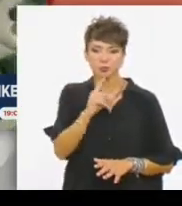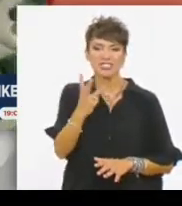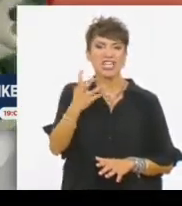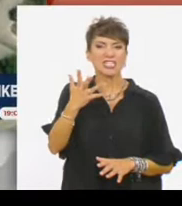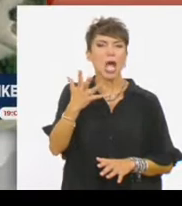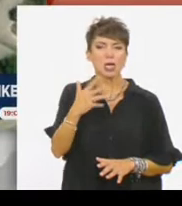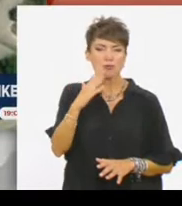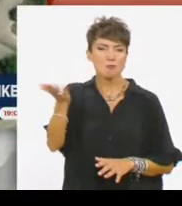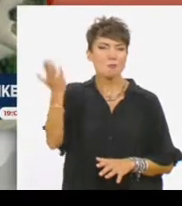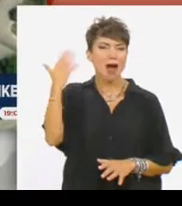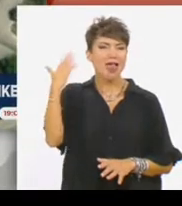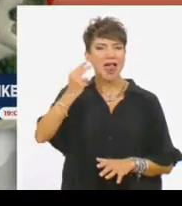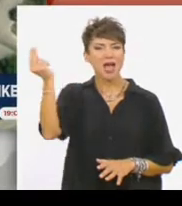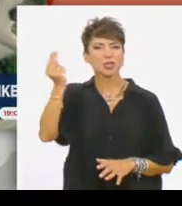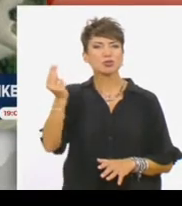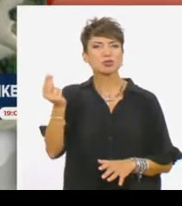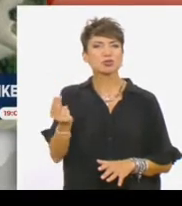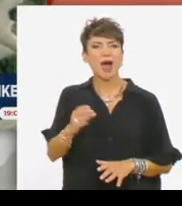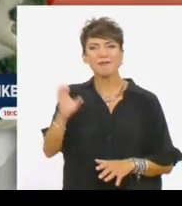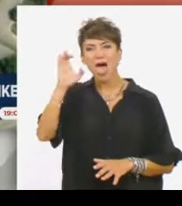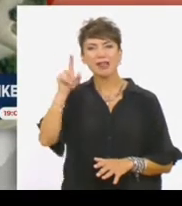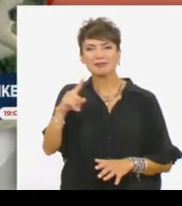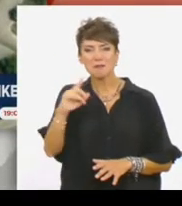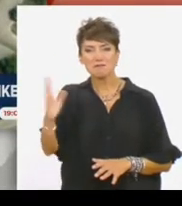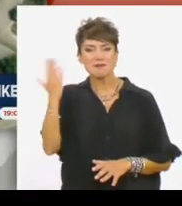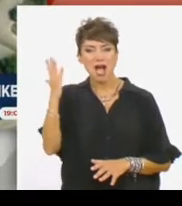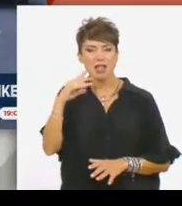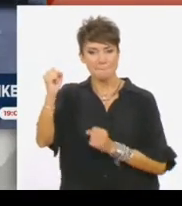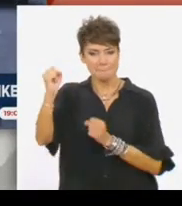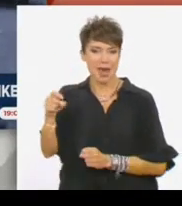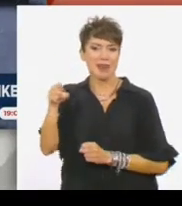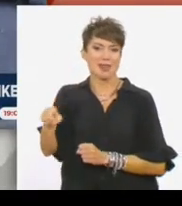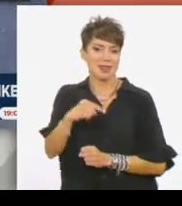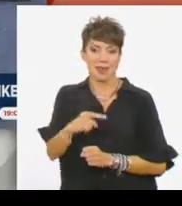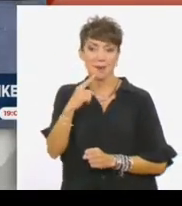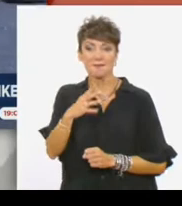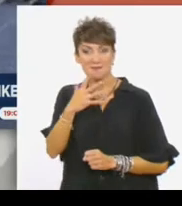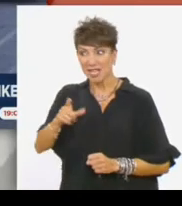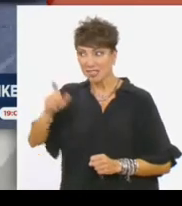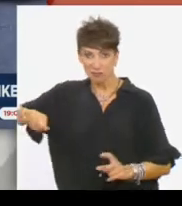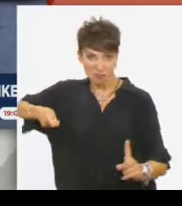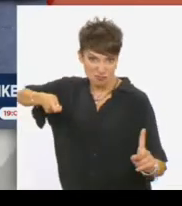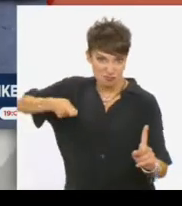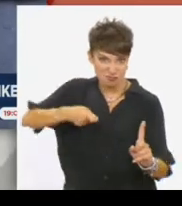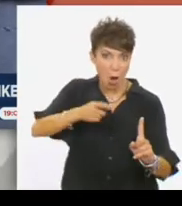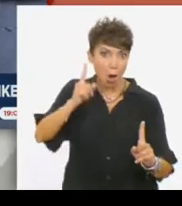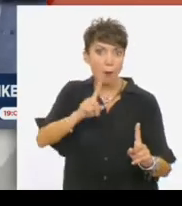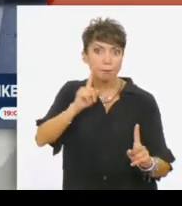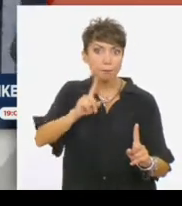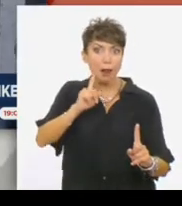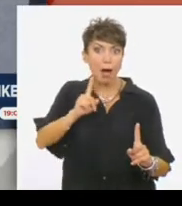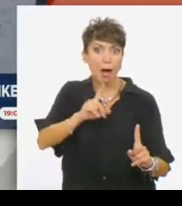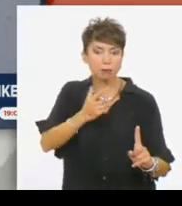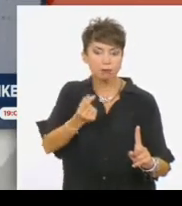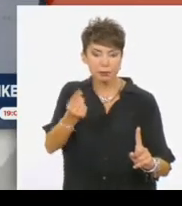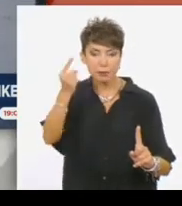30χρονος καταζητούμενος που επιτέθηκε σύμφωνα με ανακοίνωση του αρχηγείου της Ελλάς σε 35χρονη ανθυπαστινόμο έξω από κτίριο